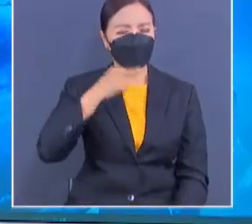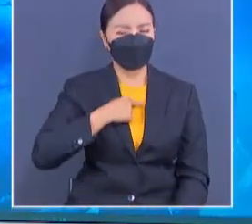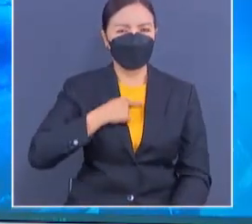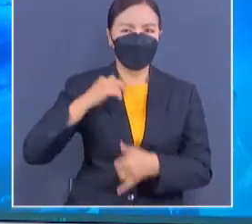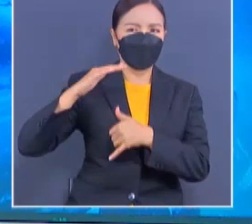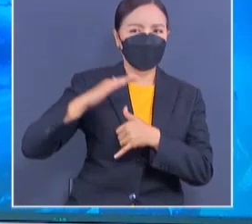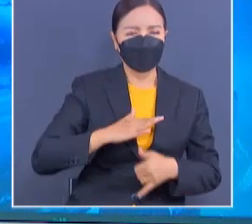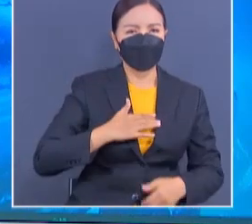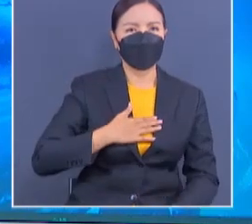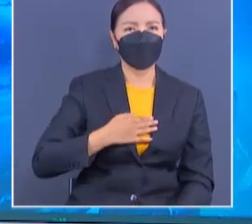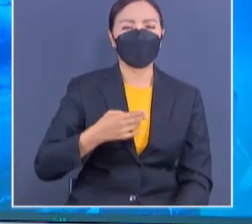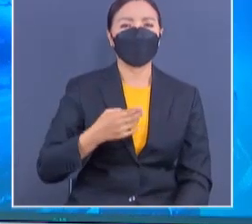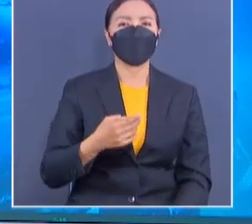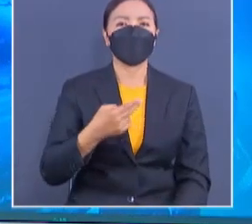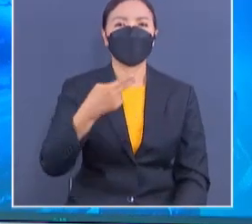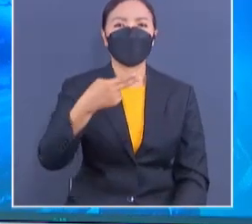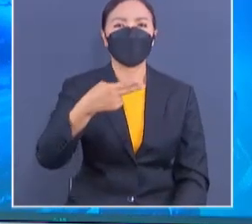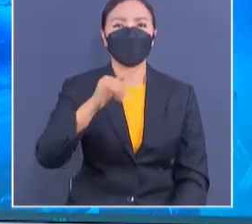กายผู้อื่นไม่ถึงกับเป็นเหตุให้เกิดอันตรายแก่กายแล้วก็จิตใจ2ดูหมิ่นผู้อื่นซึ่งหน้า และ3